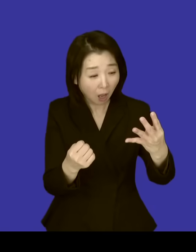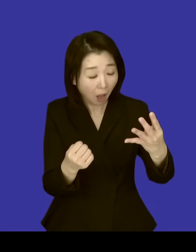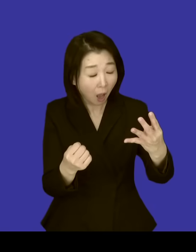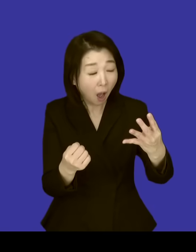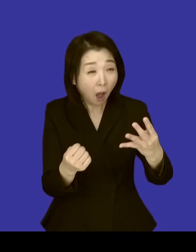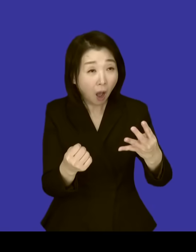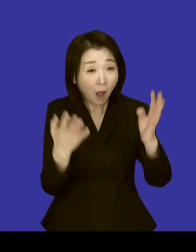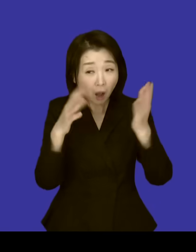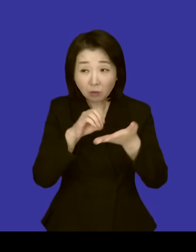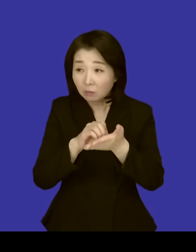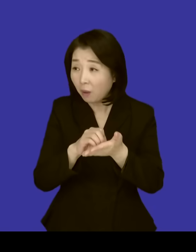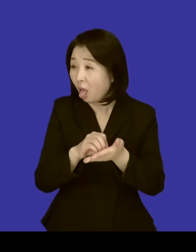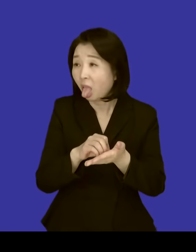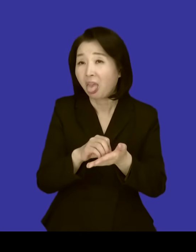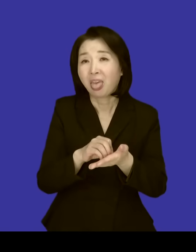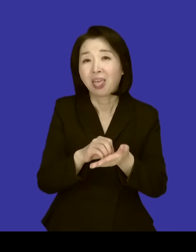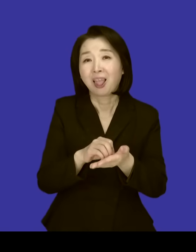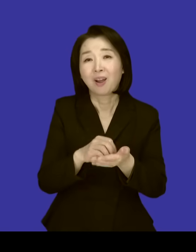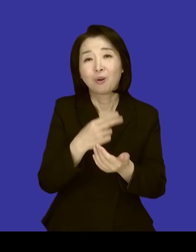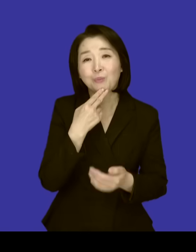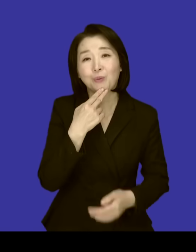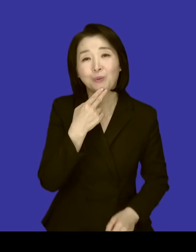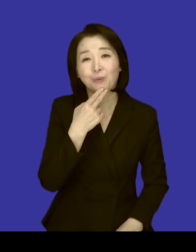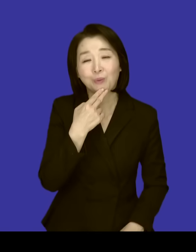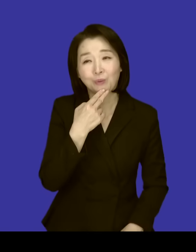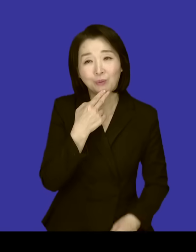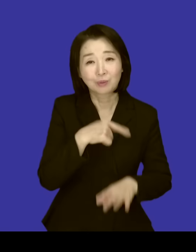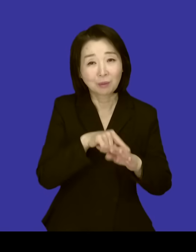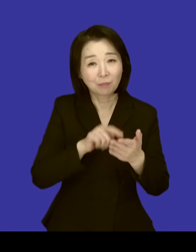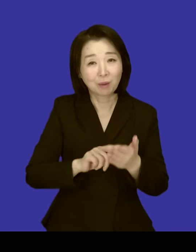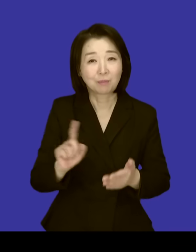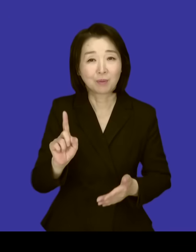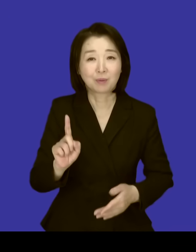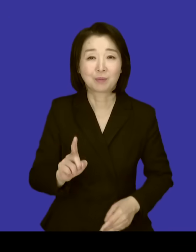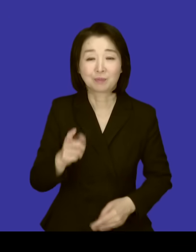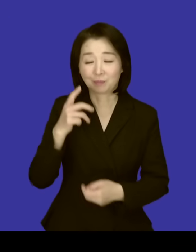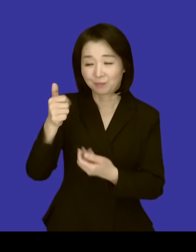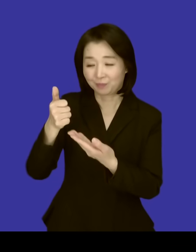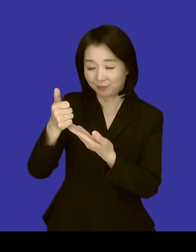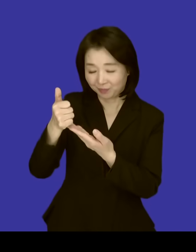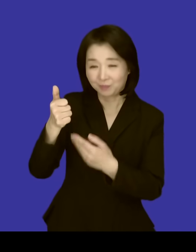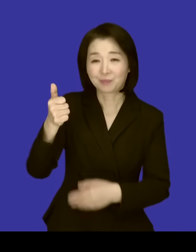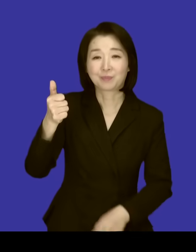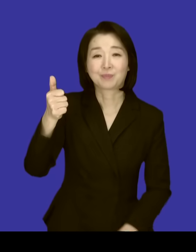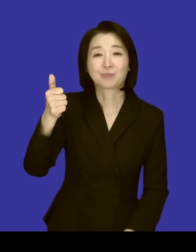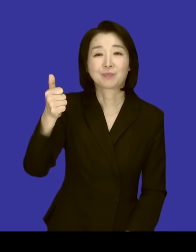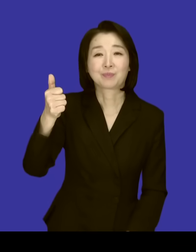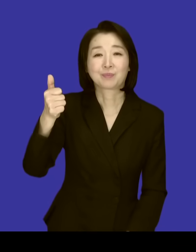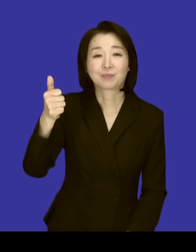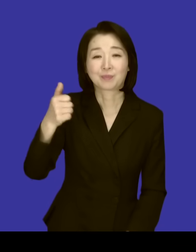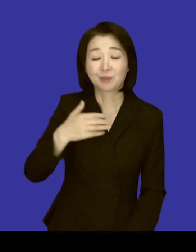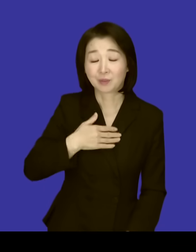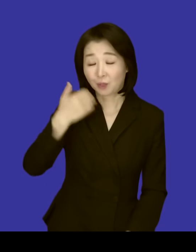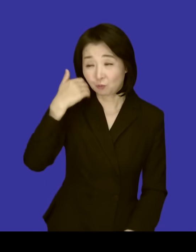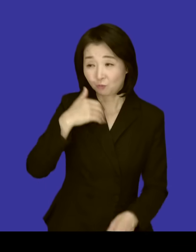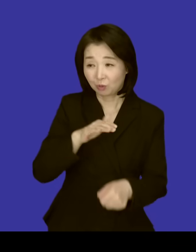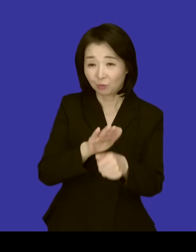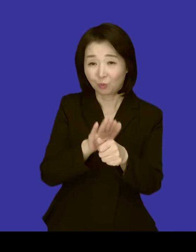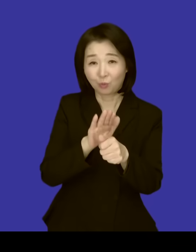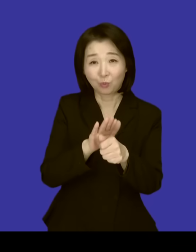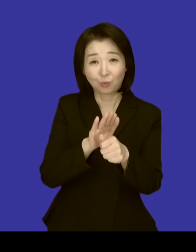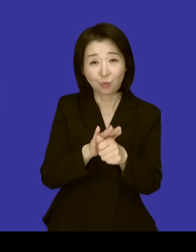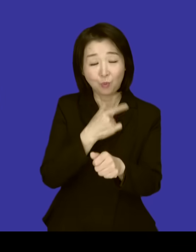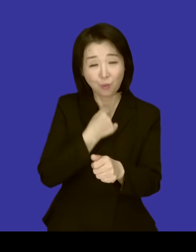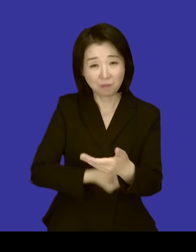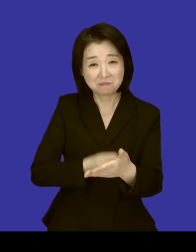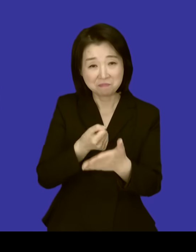사실은. 근데 이제 제 마음속에 그 당시에 어떤 게 있었냐면 하나님께 이제 나 누군가 돕겠다